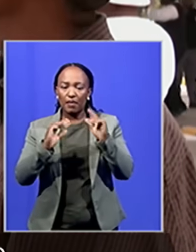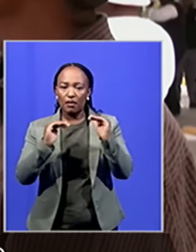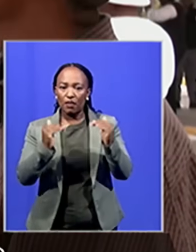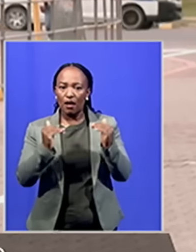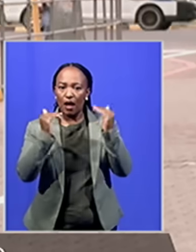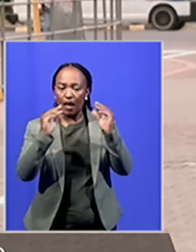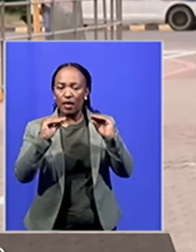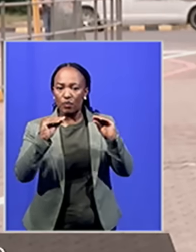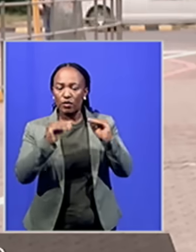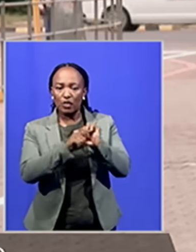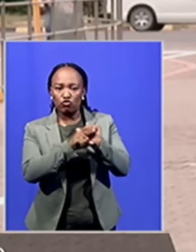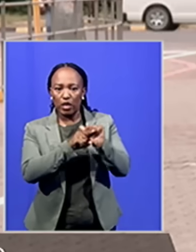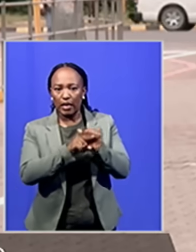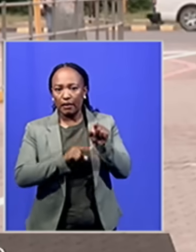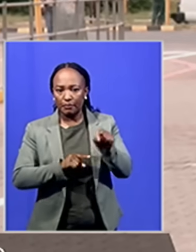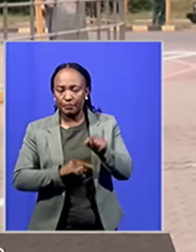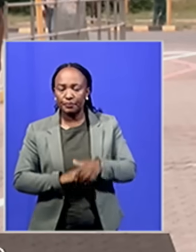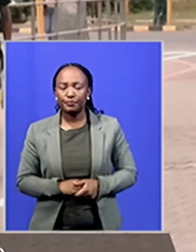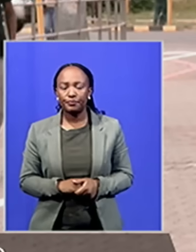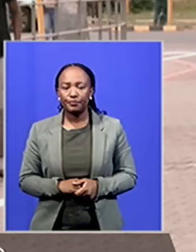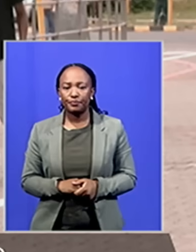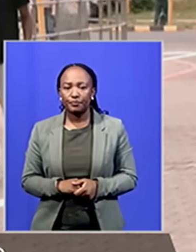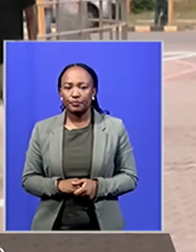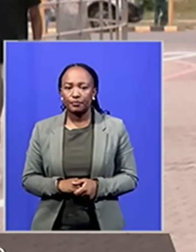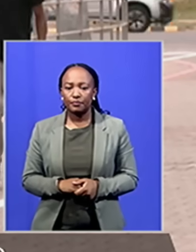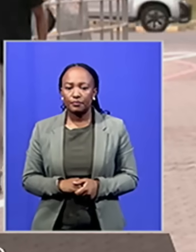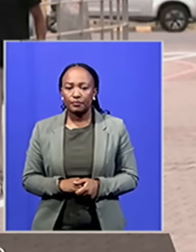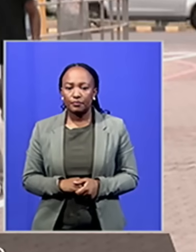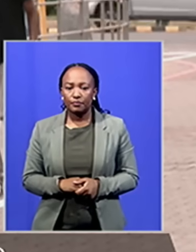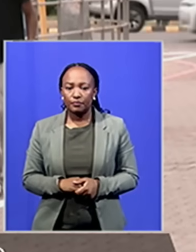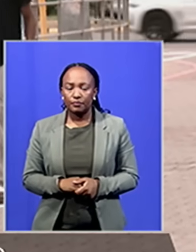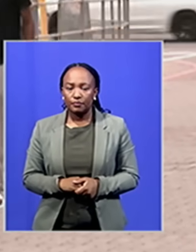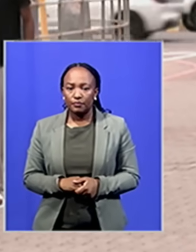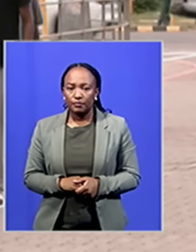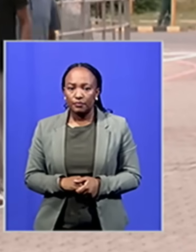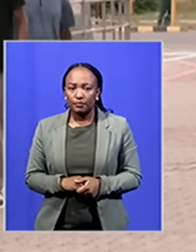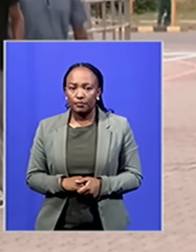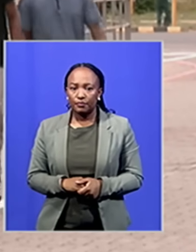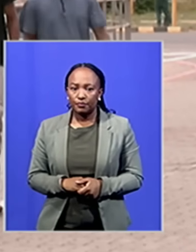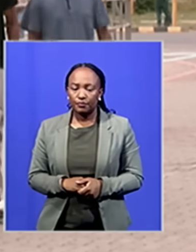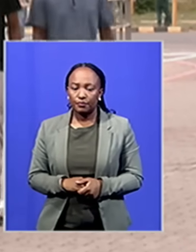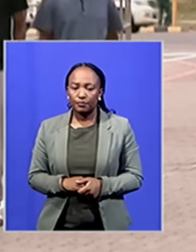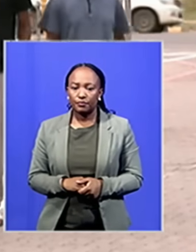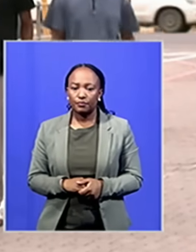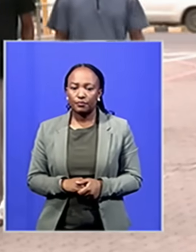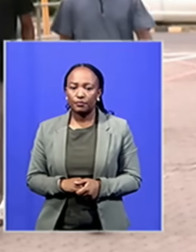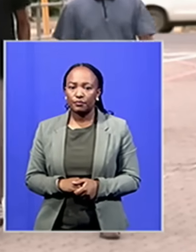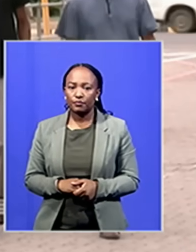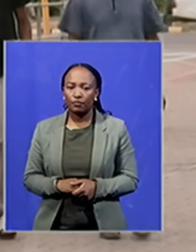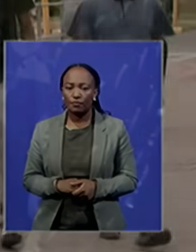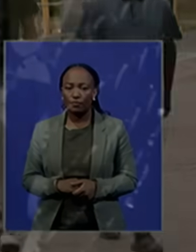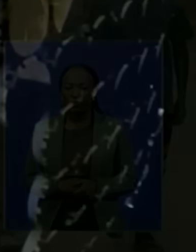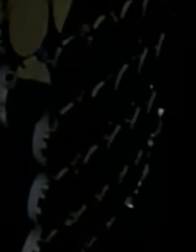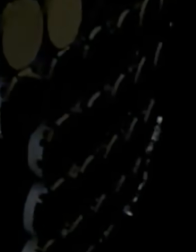le Katiso. Ke Thabiso Moss wa dikgang tsa SABC mo Mahikeng.